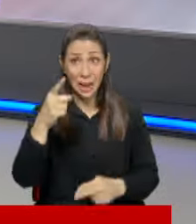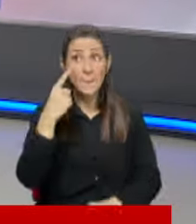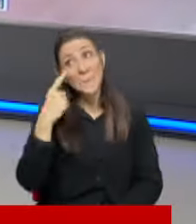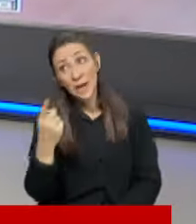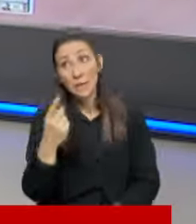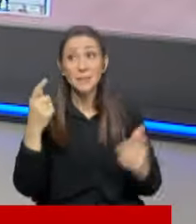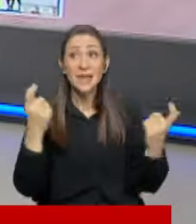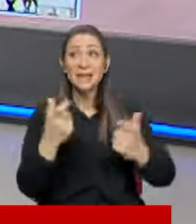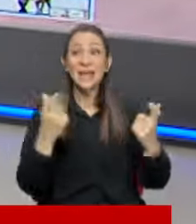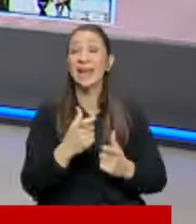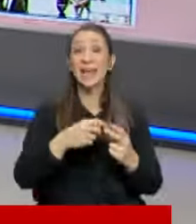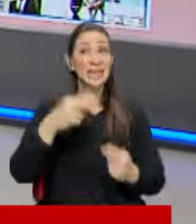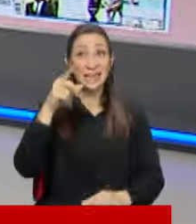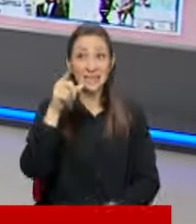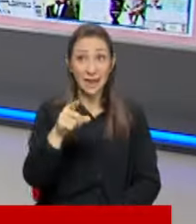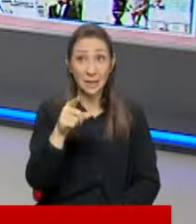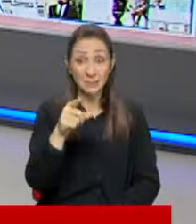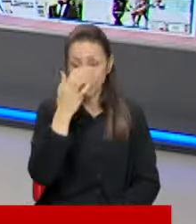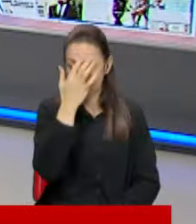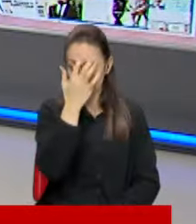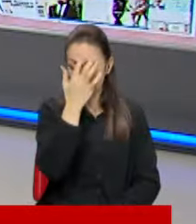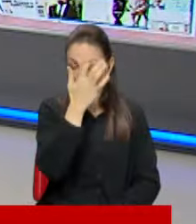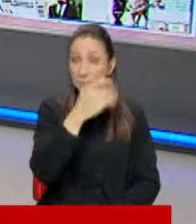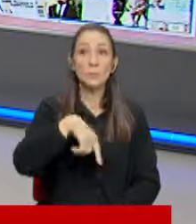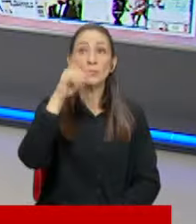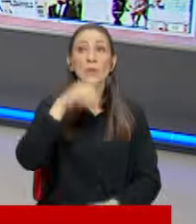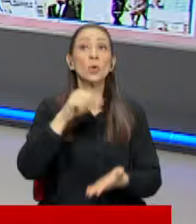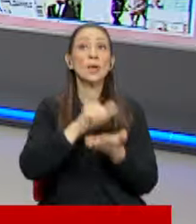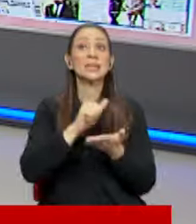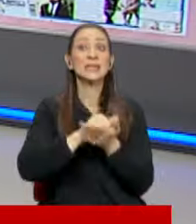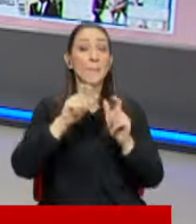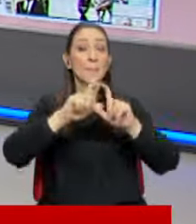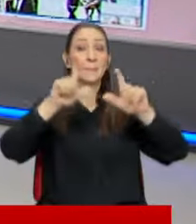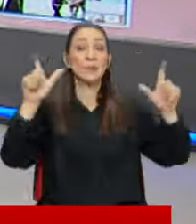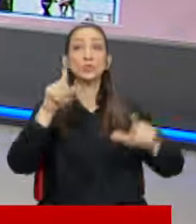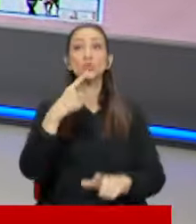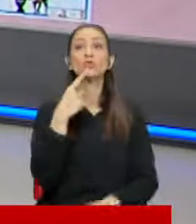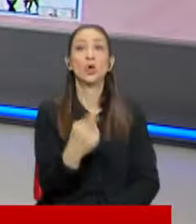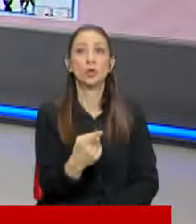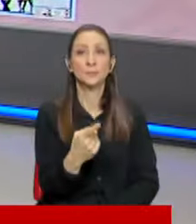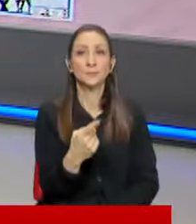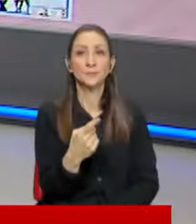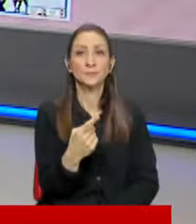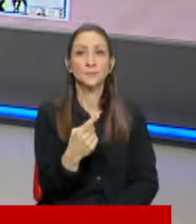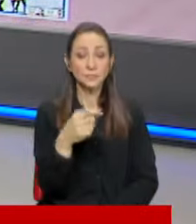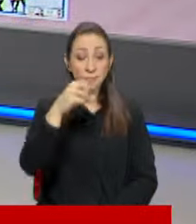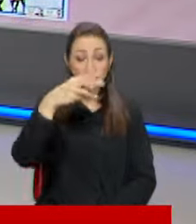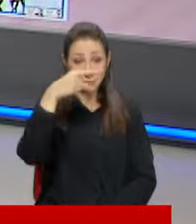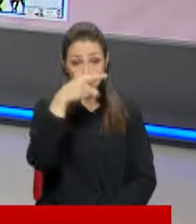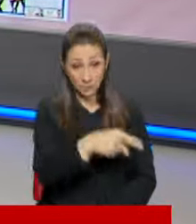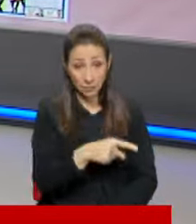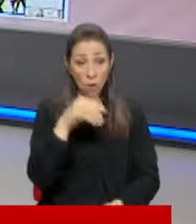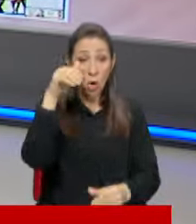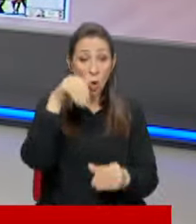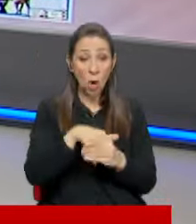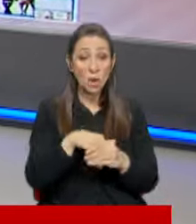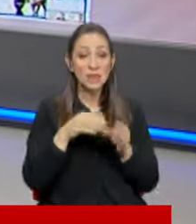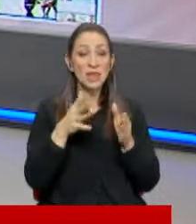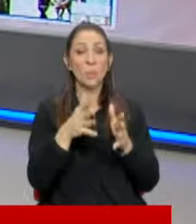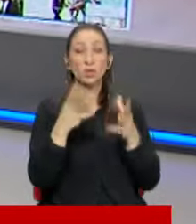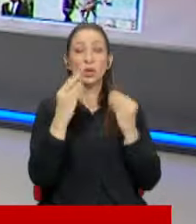Bakalım mı nereden nereye hikayesine? Bir Gün gazetesi manşetinde şunu söylüyor. Erdoğan oy deposu